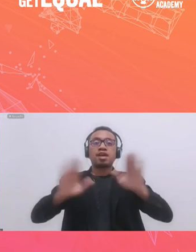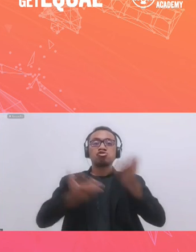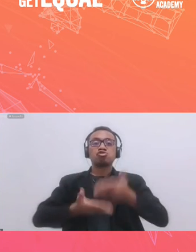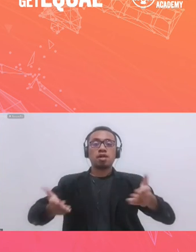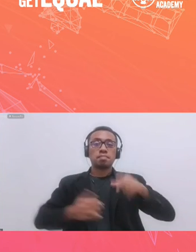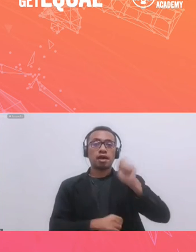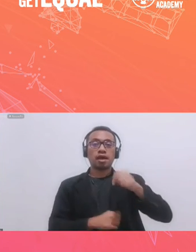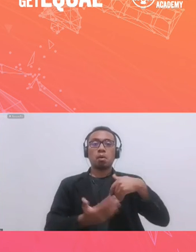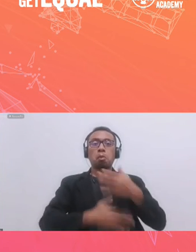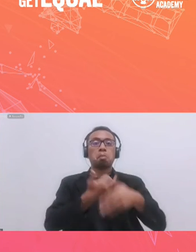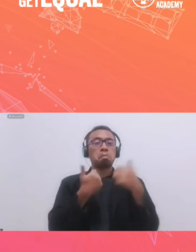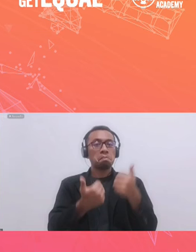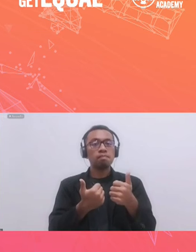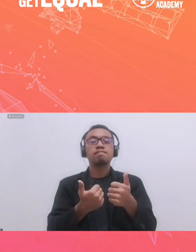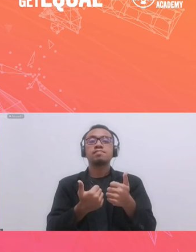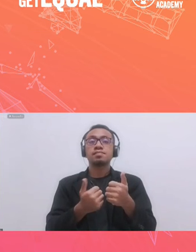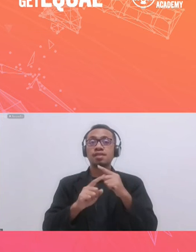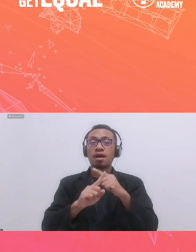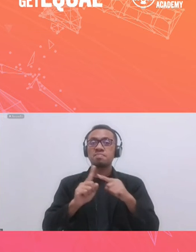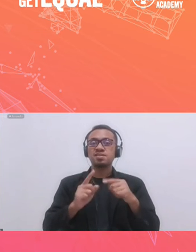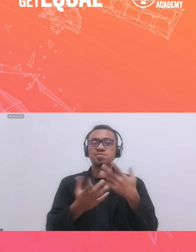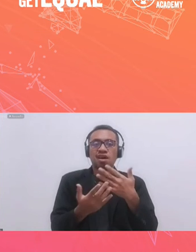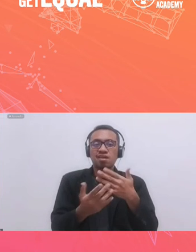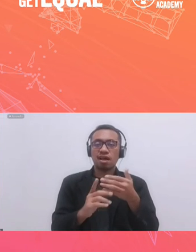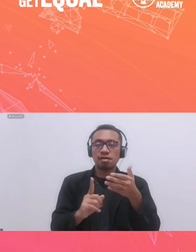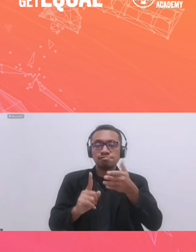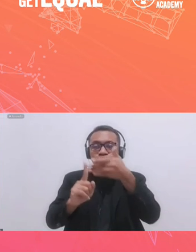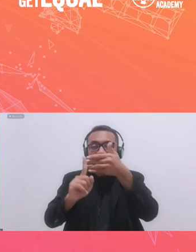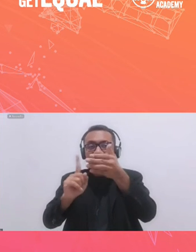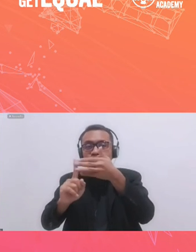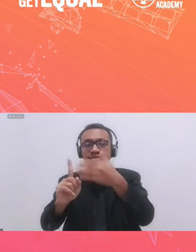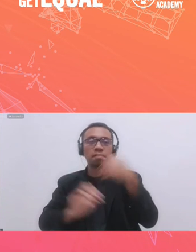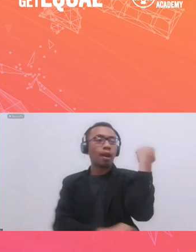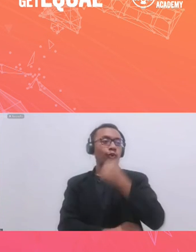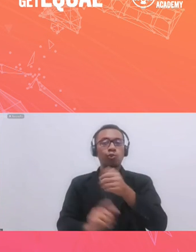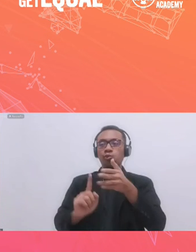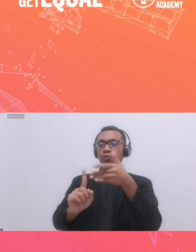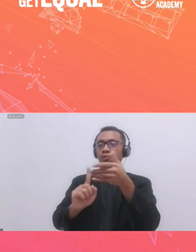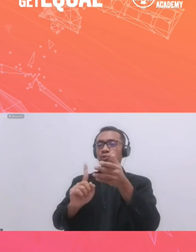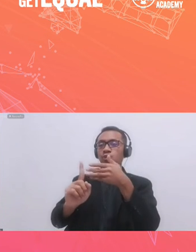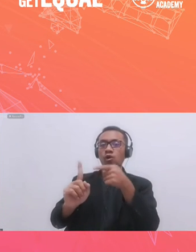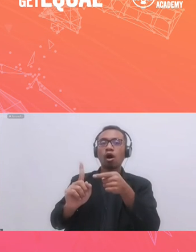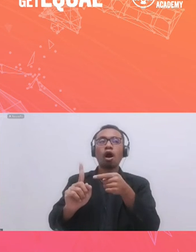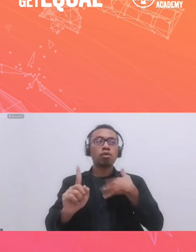pelaku-pelaku ini mereka bisa dikelabui juga gitu. Misalnya nih